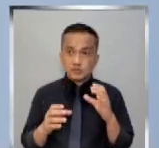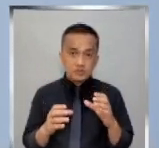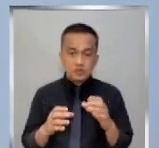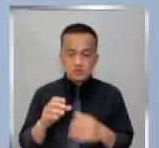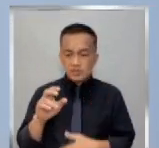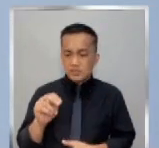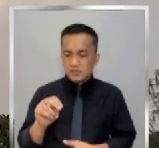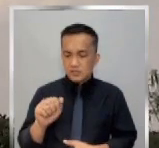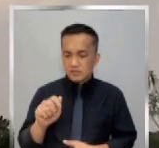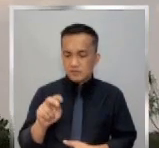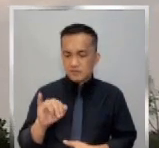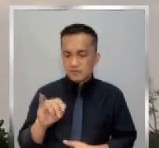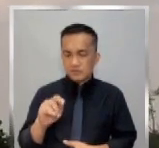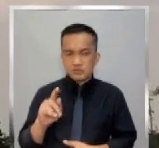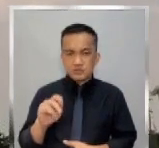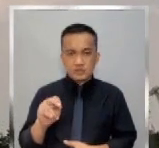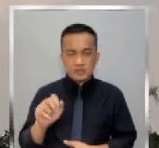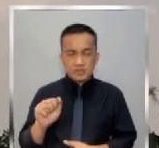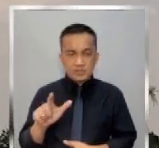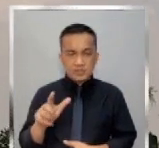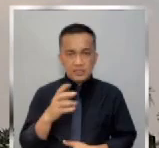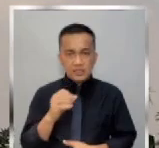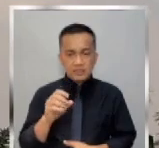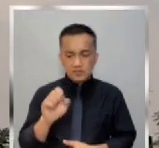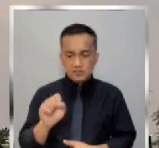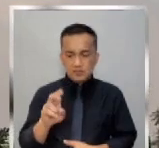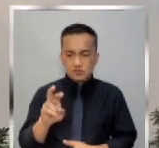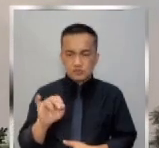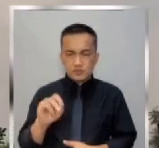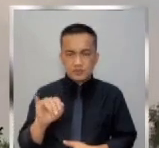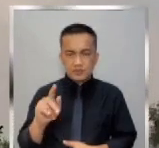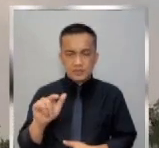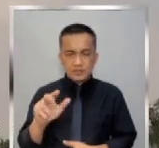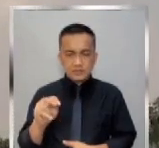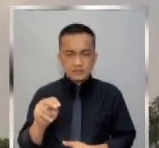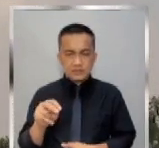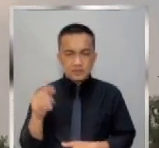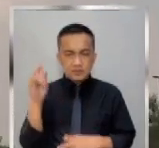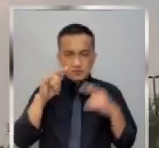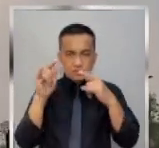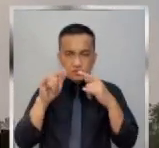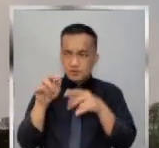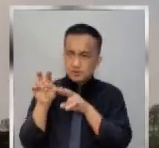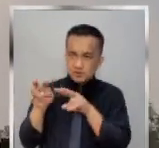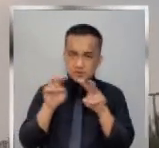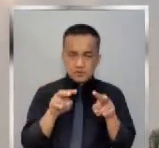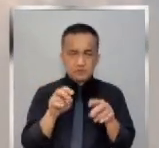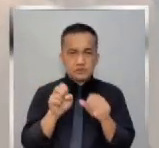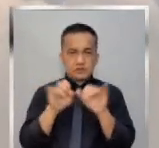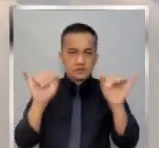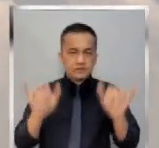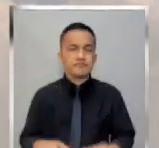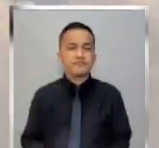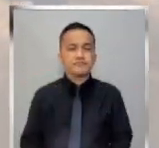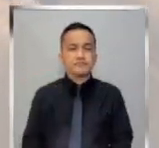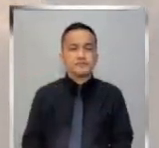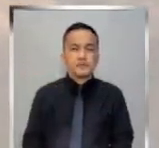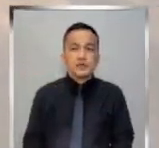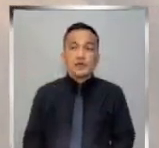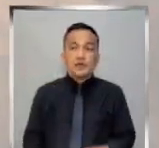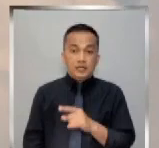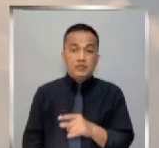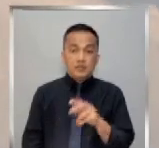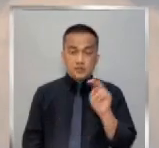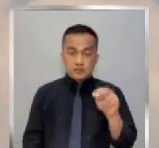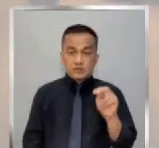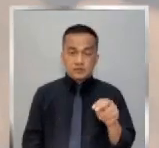and surveillance air traffic management system, no. So ito po ay kailangan ng